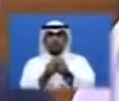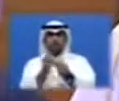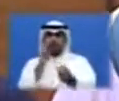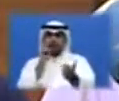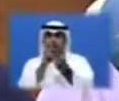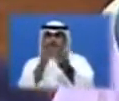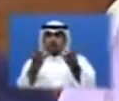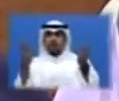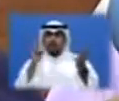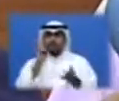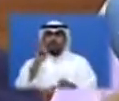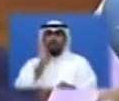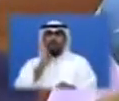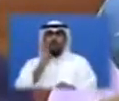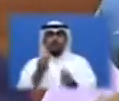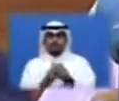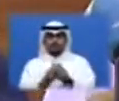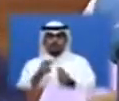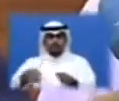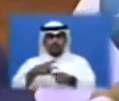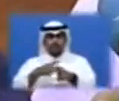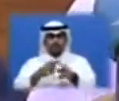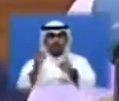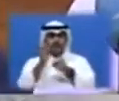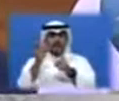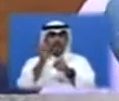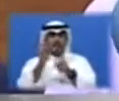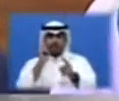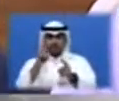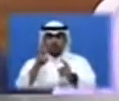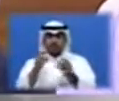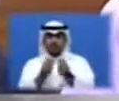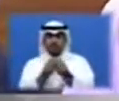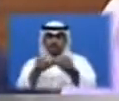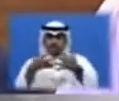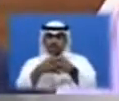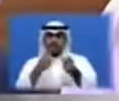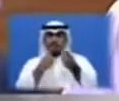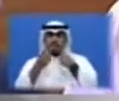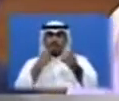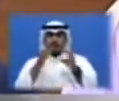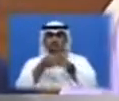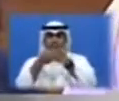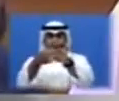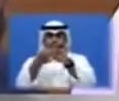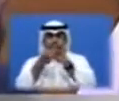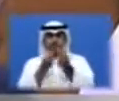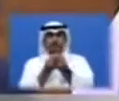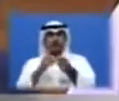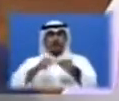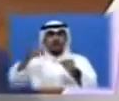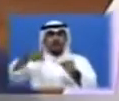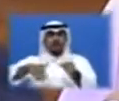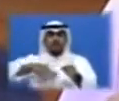الكويت يعني بالغايات والأهداف التي وضعتها وتعاونها مع دول مجلس التعاون واتباعنا لإجراءاتنا في المخطوات